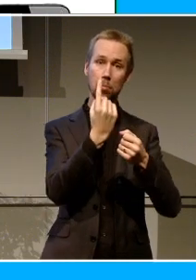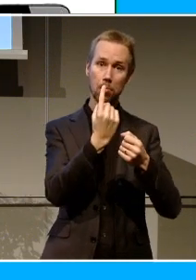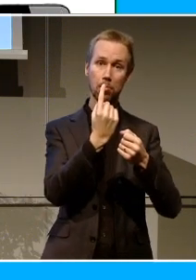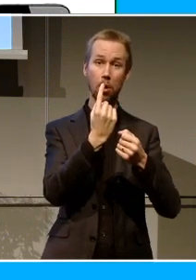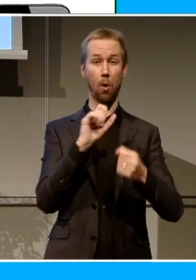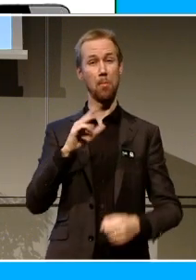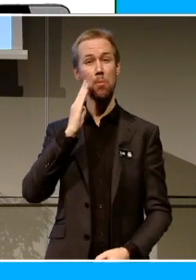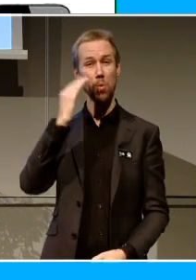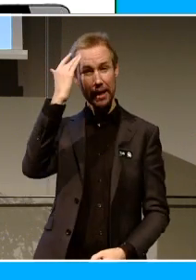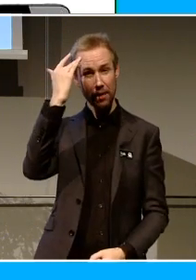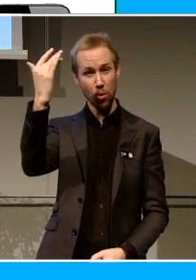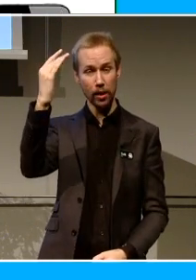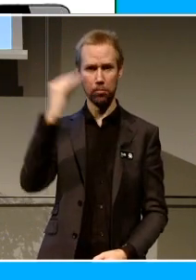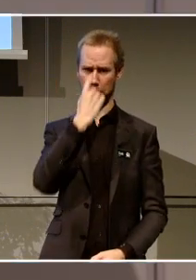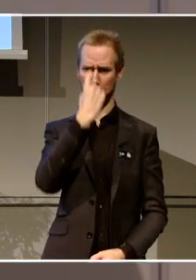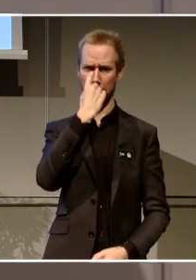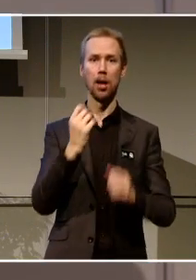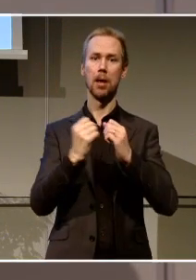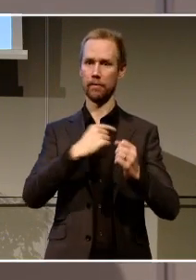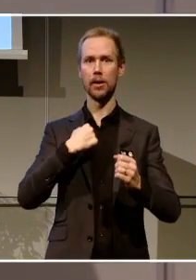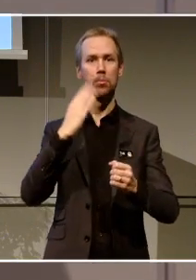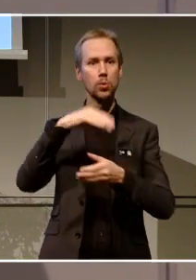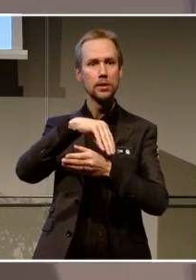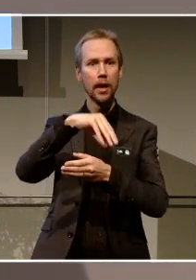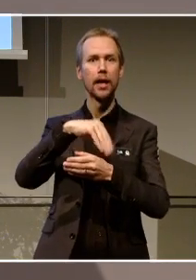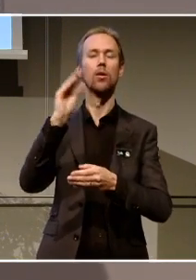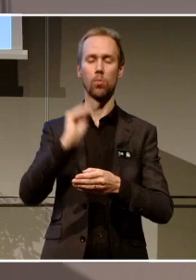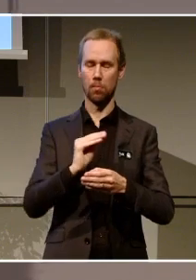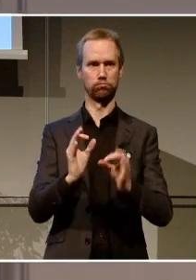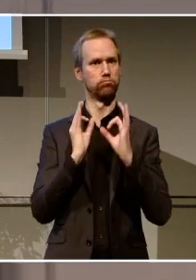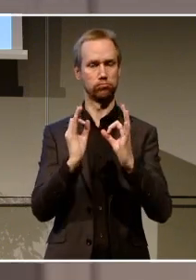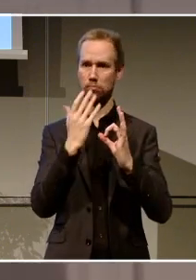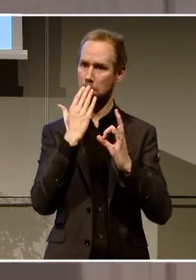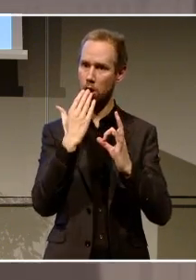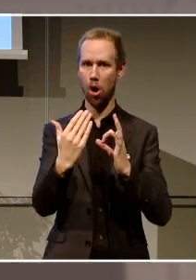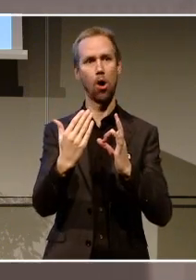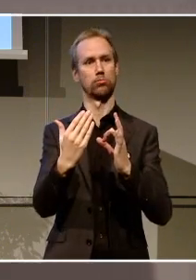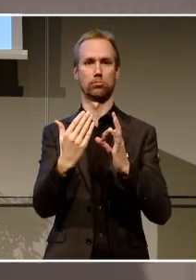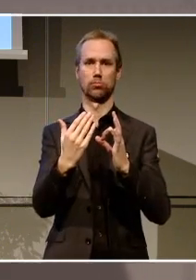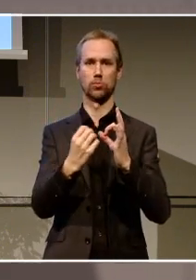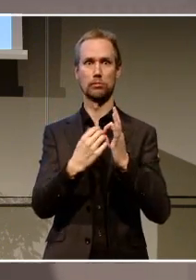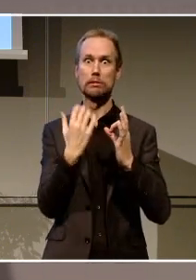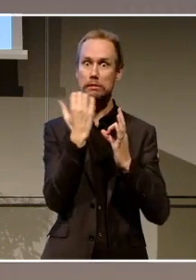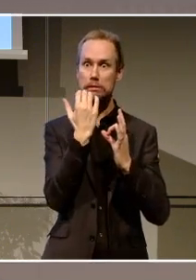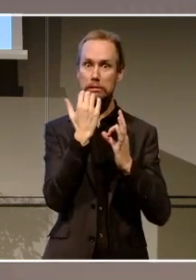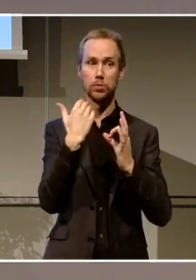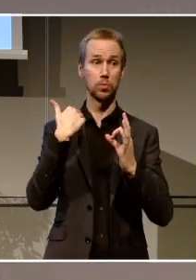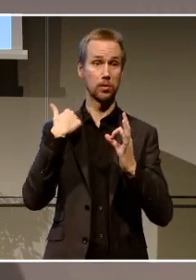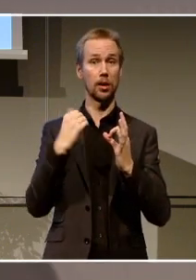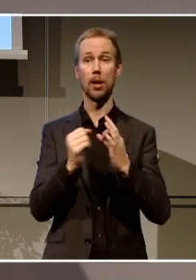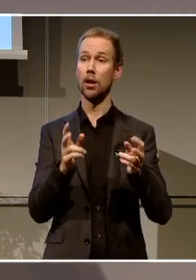appar. Särskilt den här tiden på året när det är svårt att ta sig upp ur sängen. Men tekniken kan också göra att vår vardag